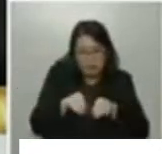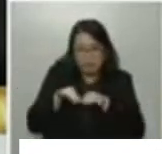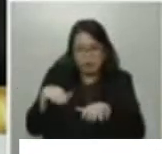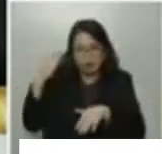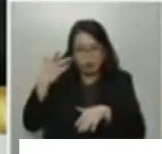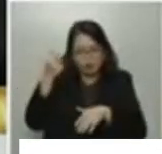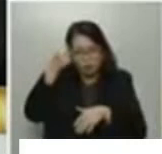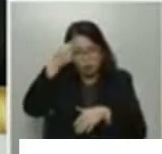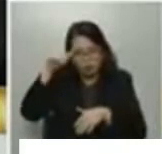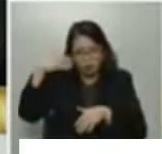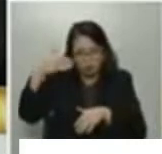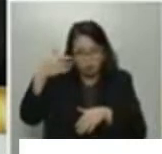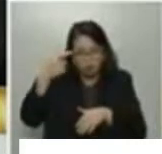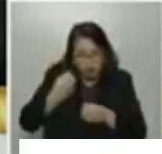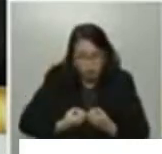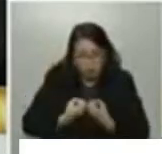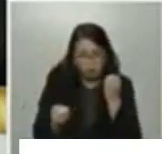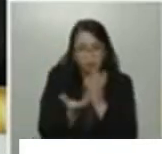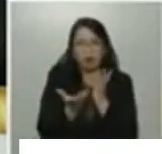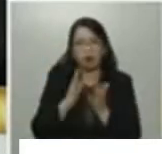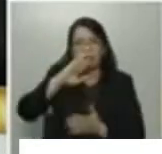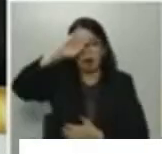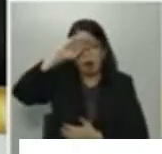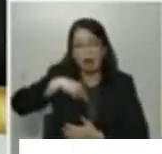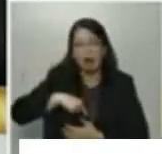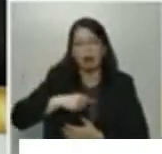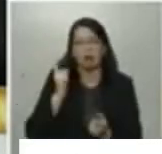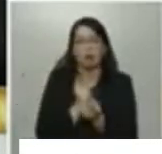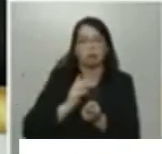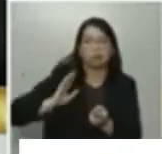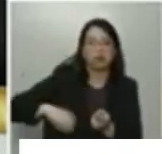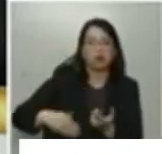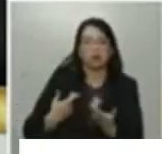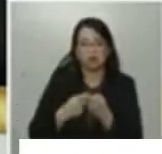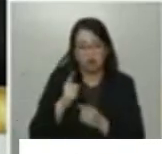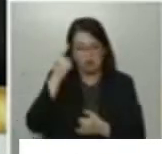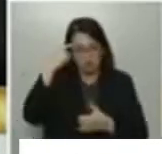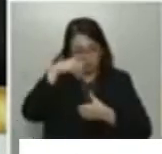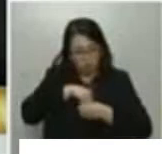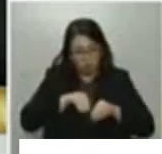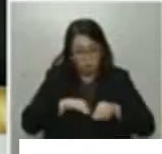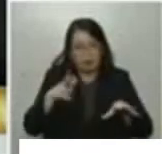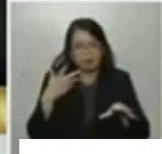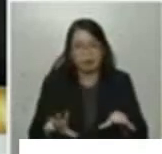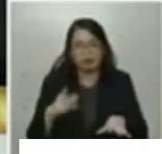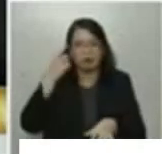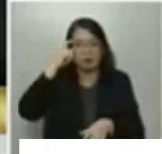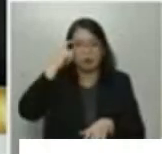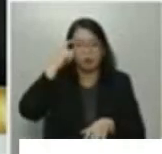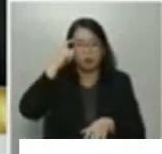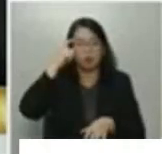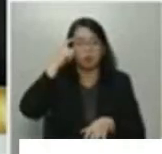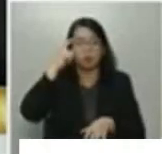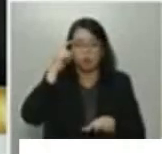แต่ก็แพร่เชื้อได้แล้วการระบาดรุนแรงก็ถือว่าใกล้เคียงกับโรคไข้หวัด